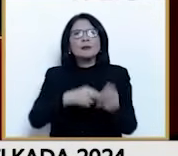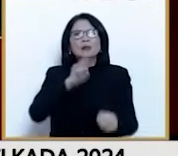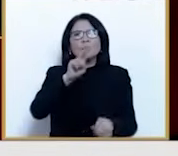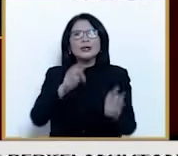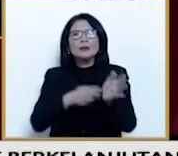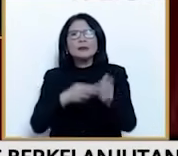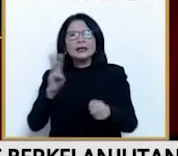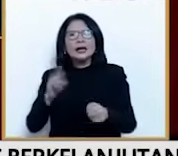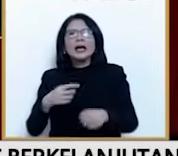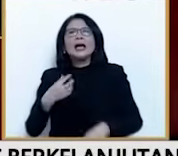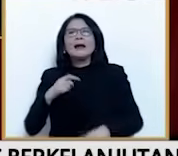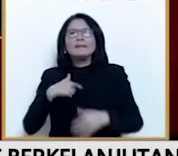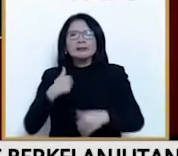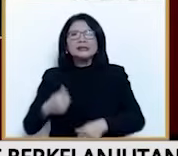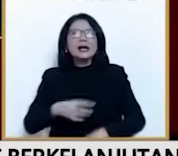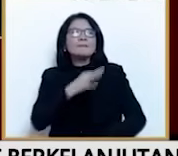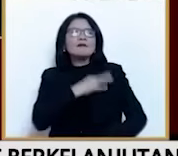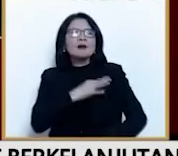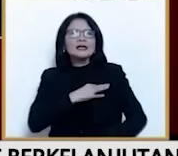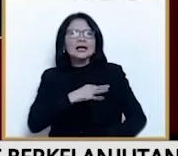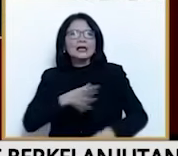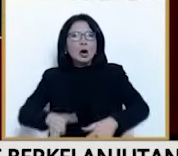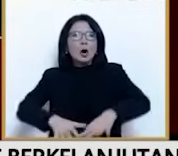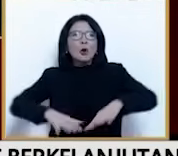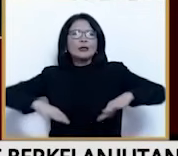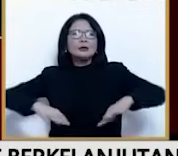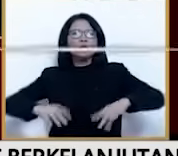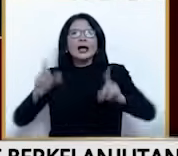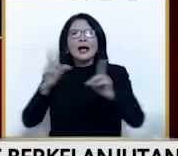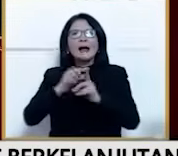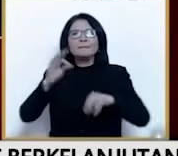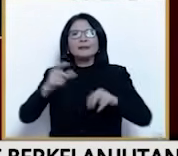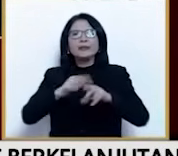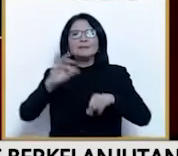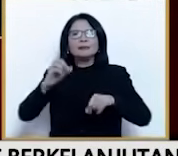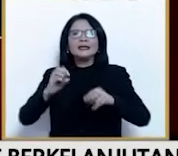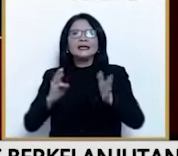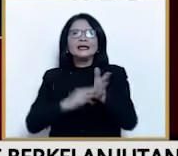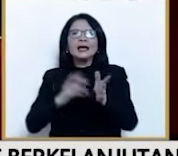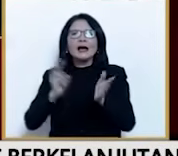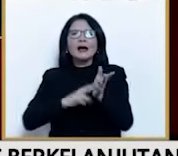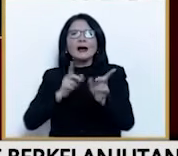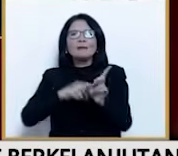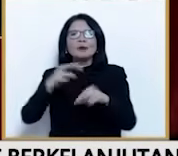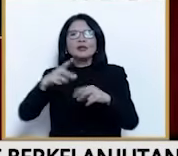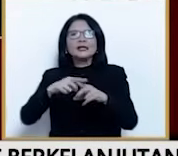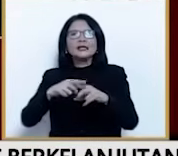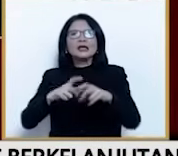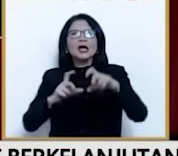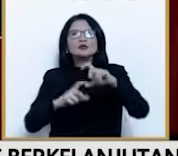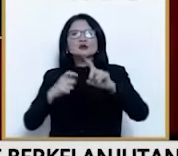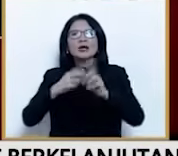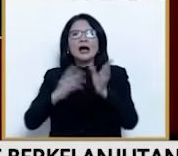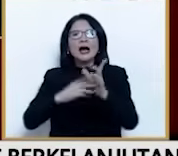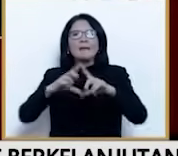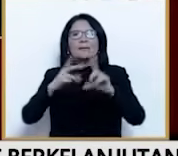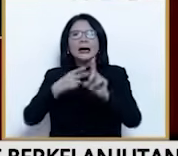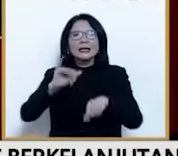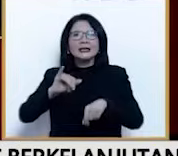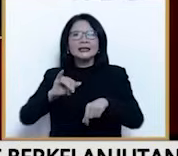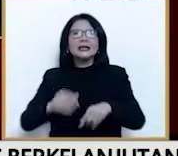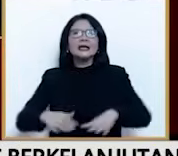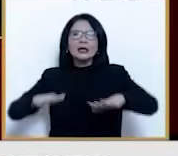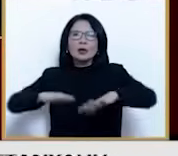bisa memanfaatkan Waduk Pipi Monyet Sukamahi dan juga Waduk